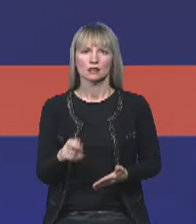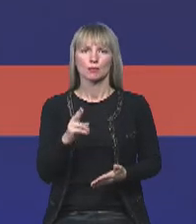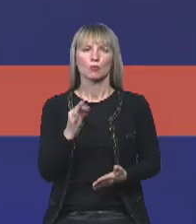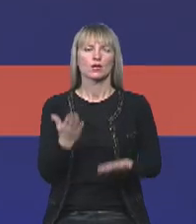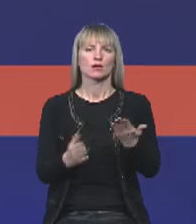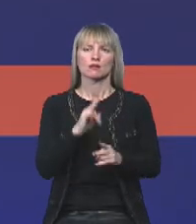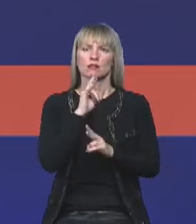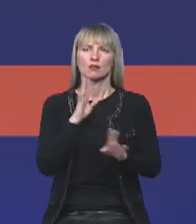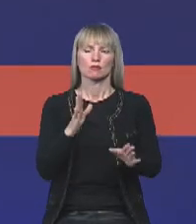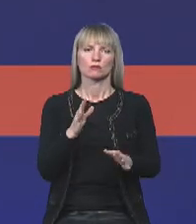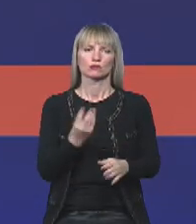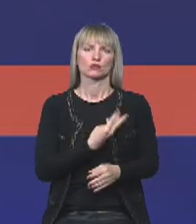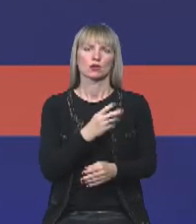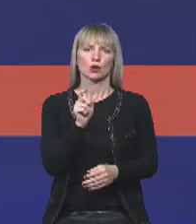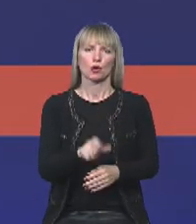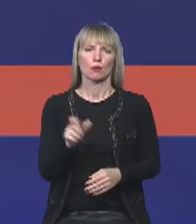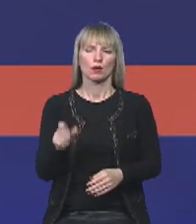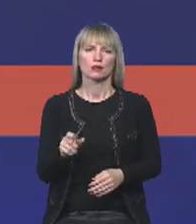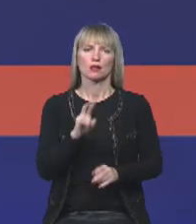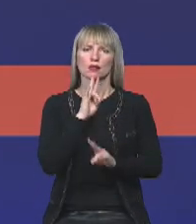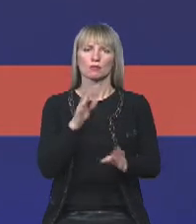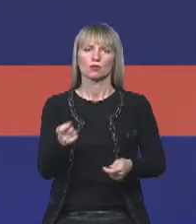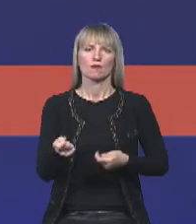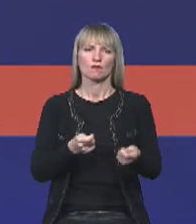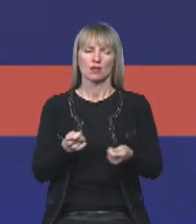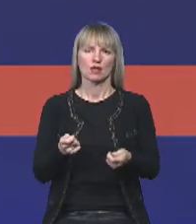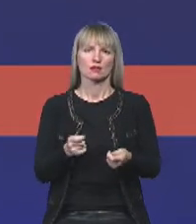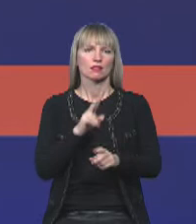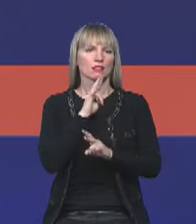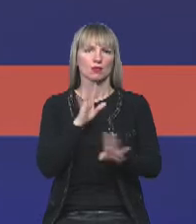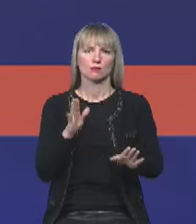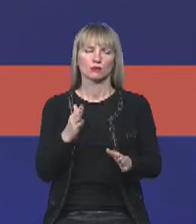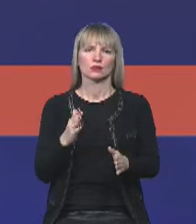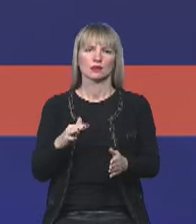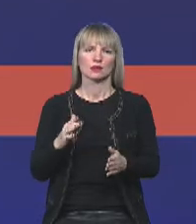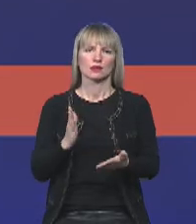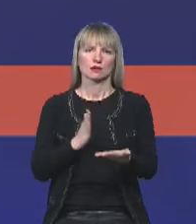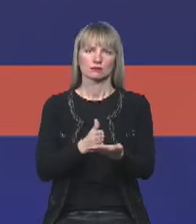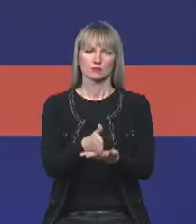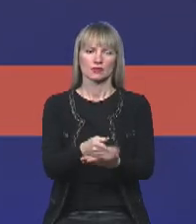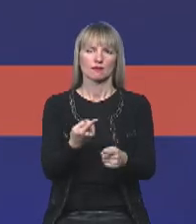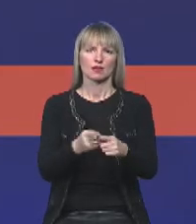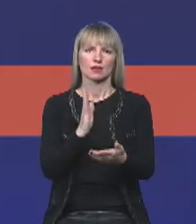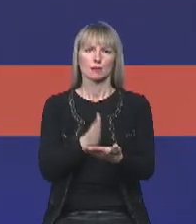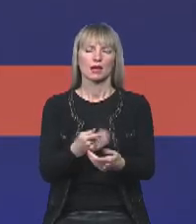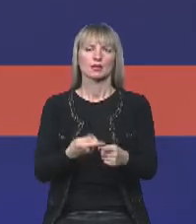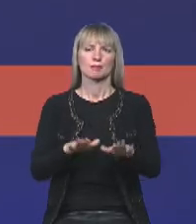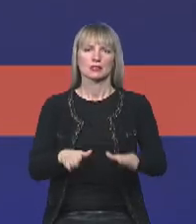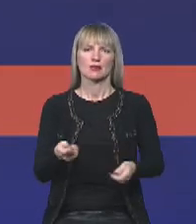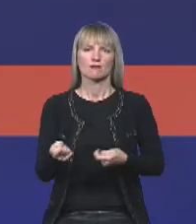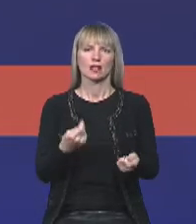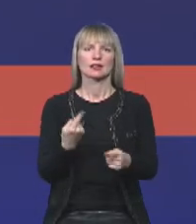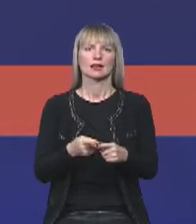якщо не буде запиту громадян, то не буде влада не буде рухатись у ту сторону. Це і місцева влада, це і